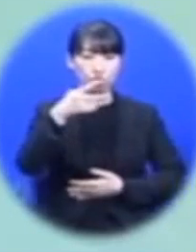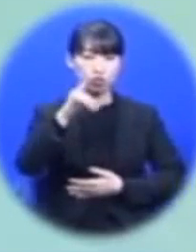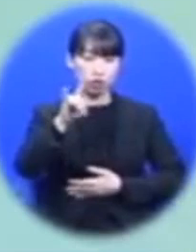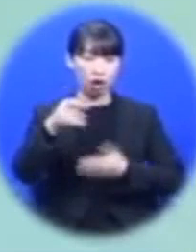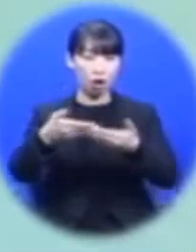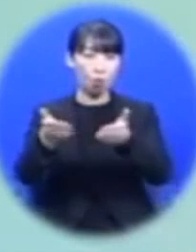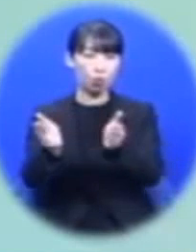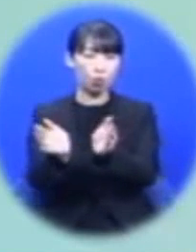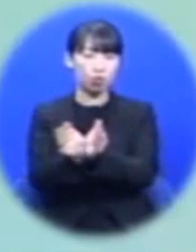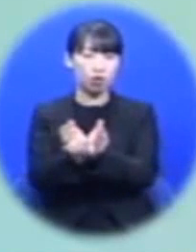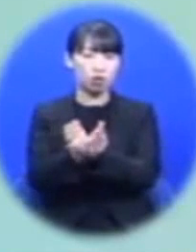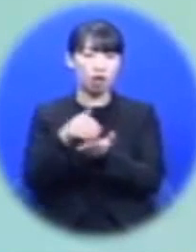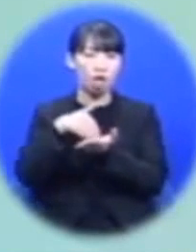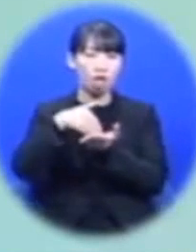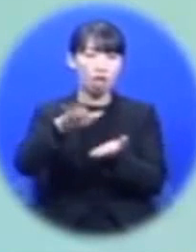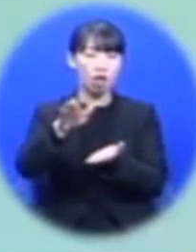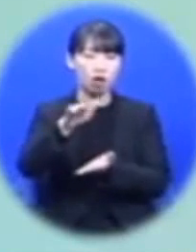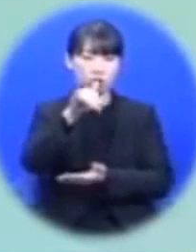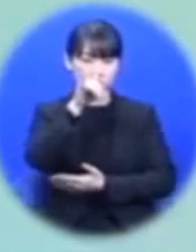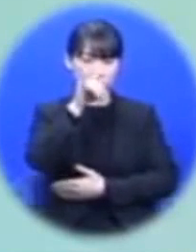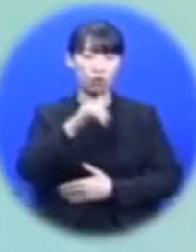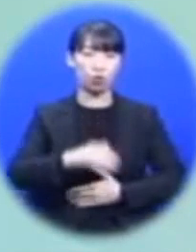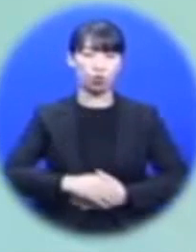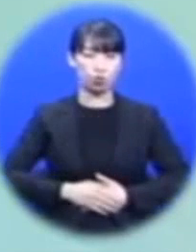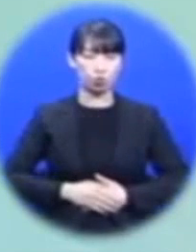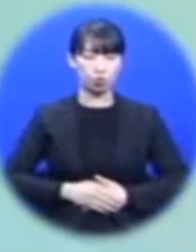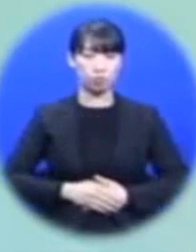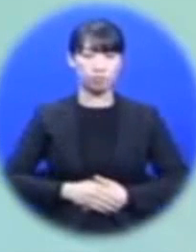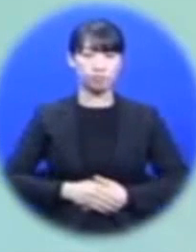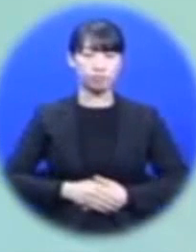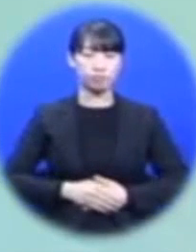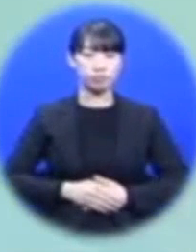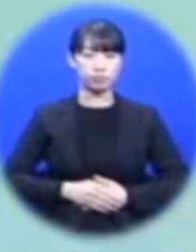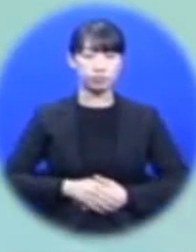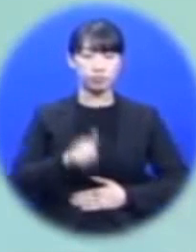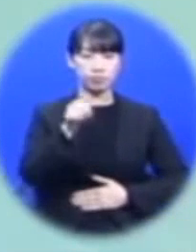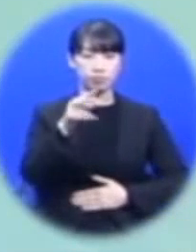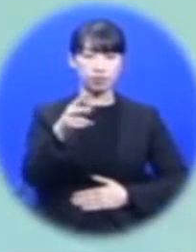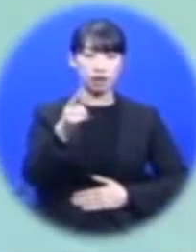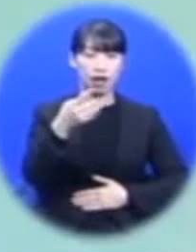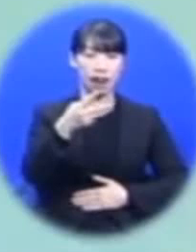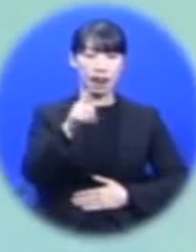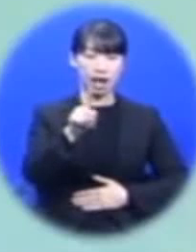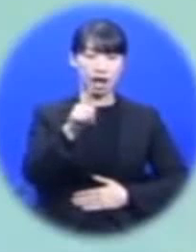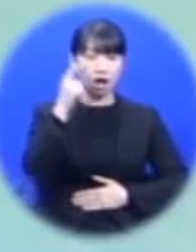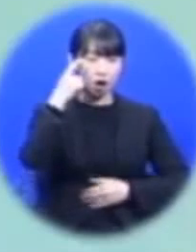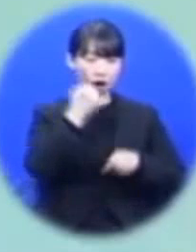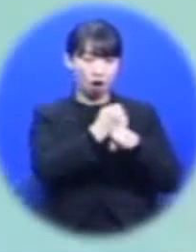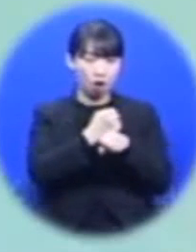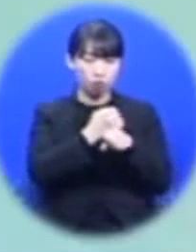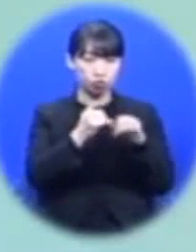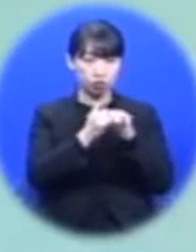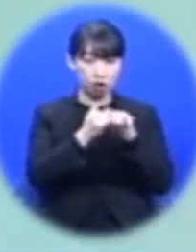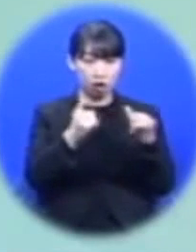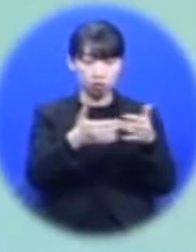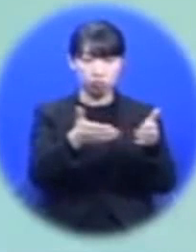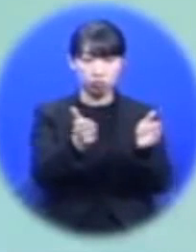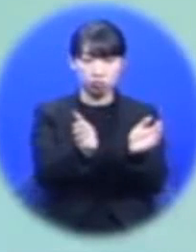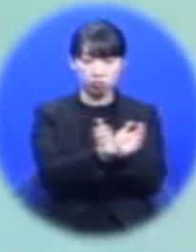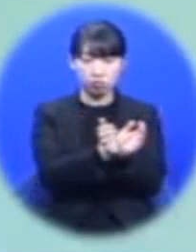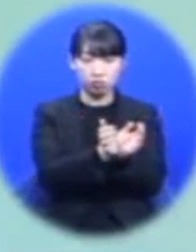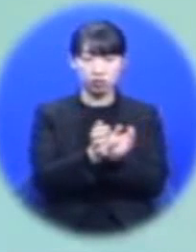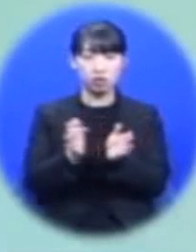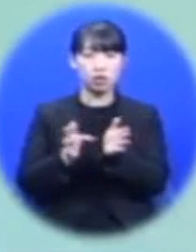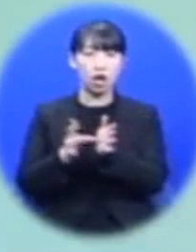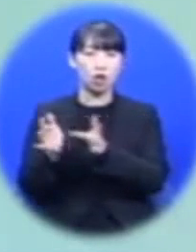수가 없이 쫓겨나야 됐습니다 헬라 철학자들은 예수 그리스도라는